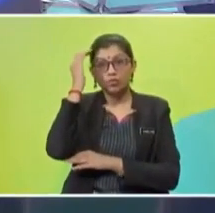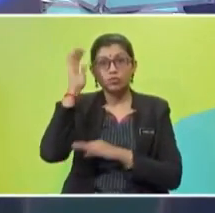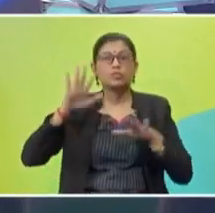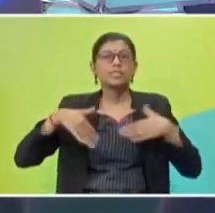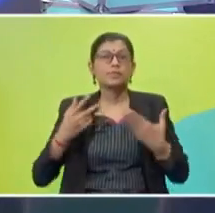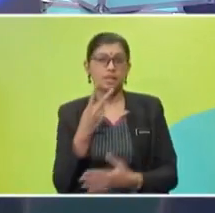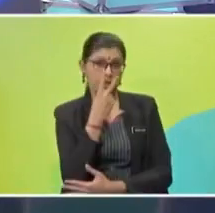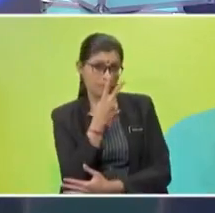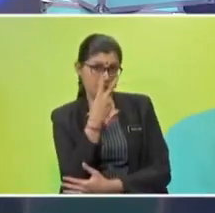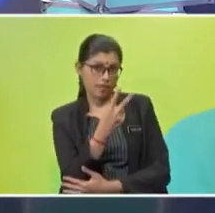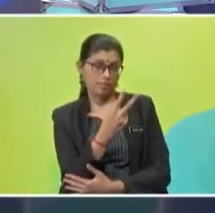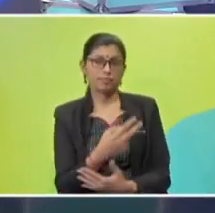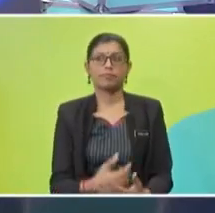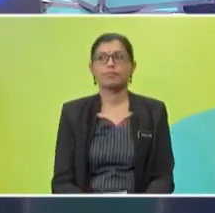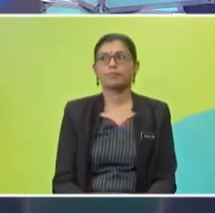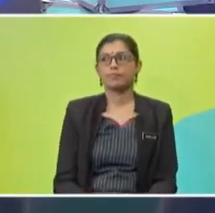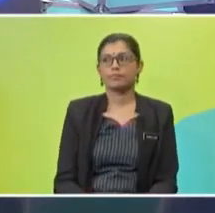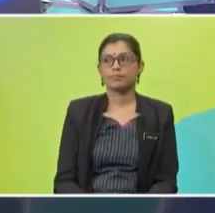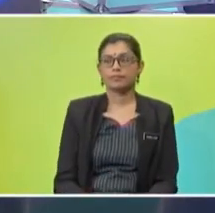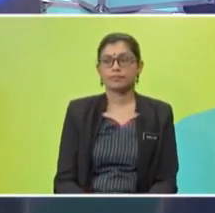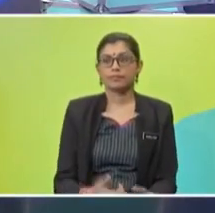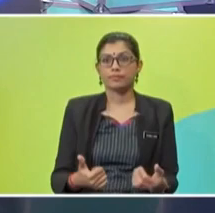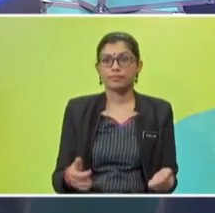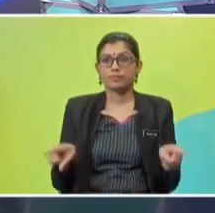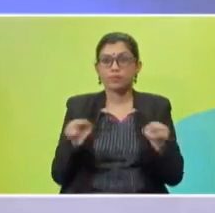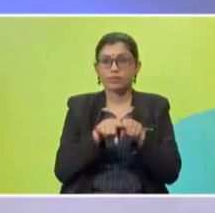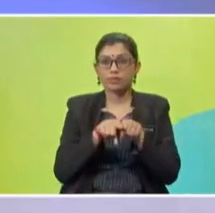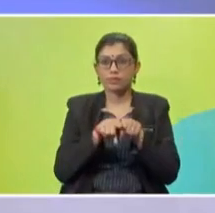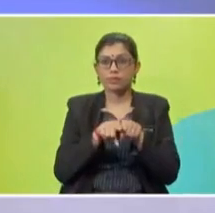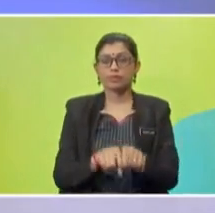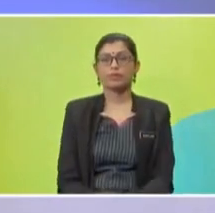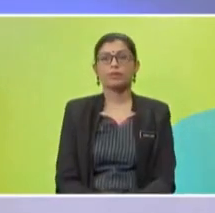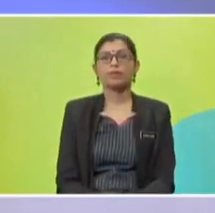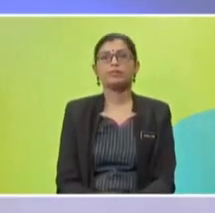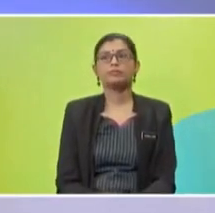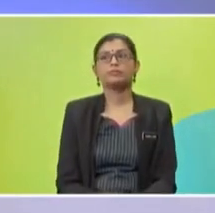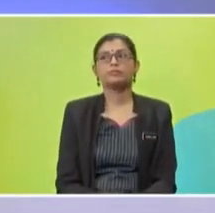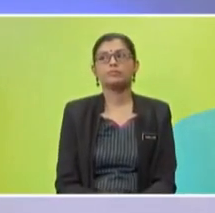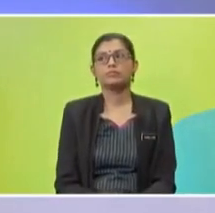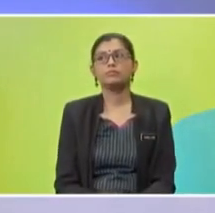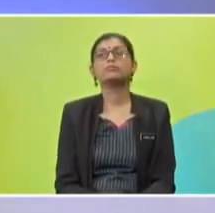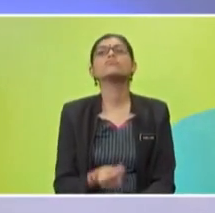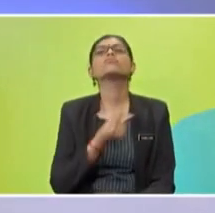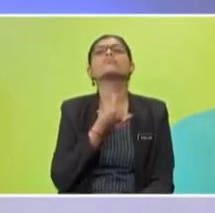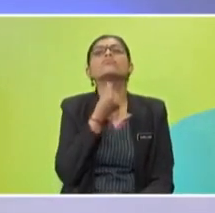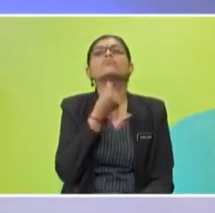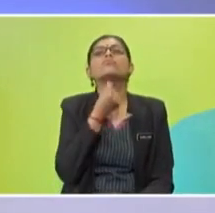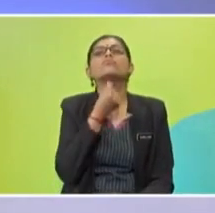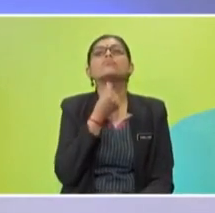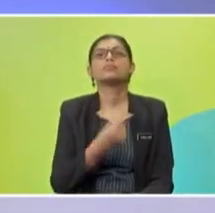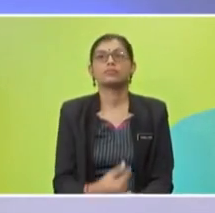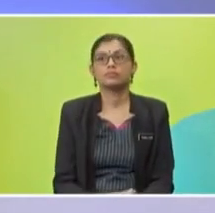agak gantung-gantung Canyon Canyon bahwa dia